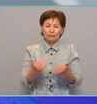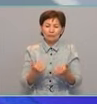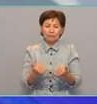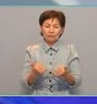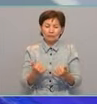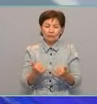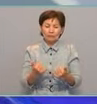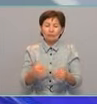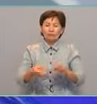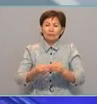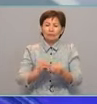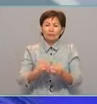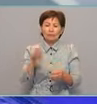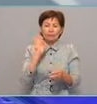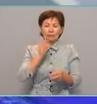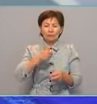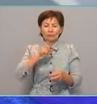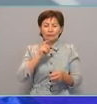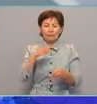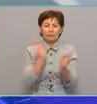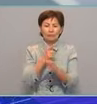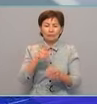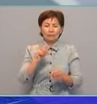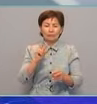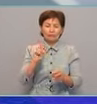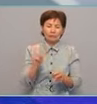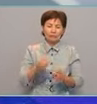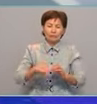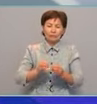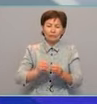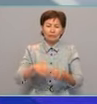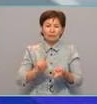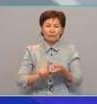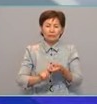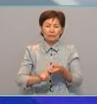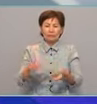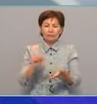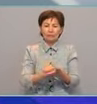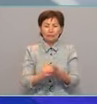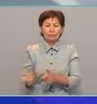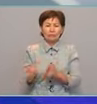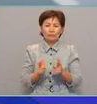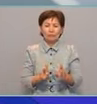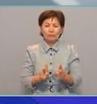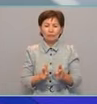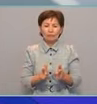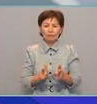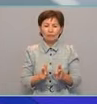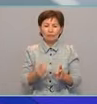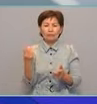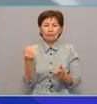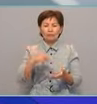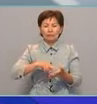су мәселесіне байланысты, одан кейін табиғи газ мәселесіне байланысты жобалық сметалық құжаттамалар дайын, соған қазір ақша бөлдіру